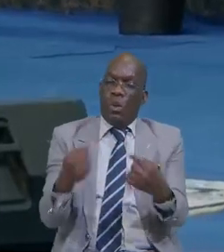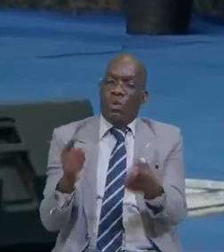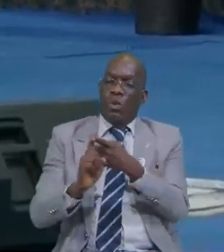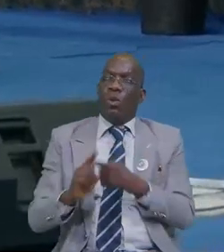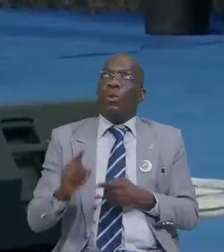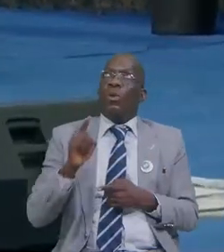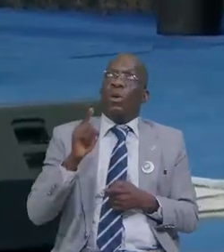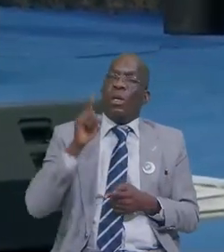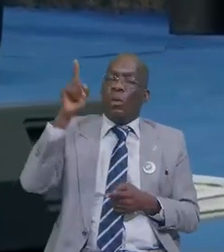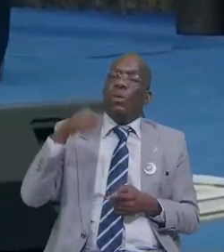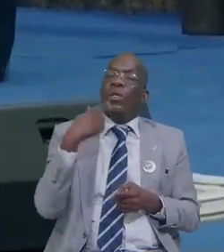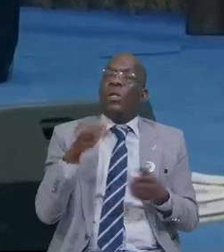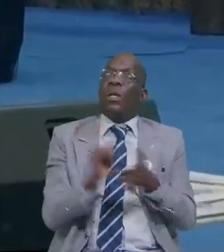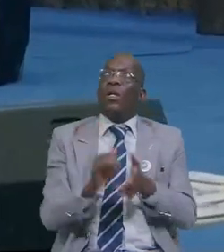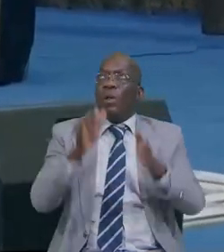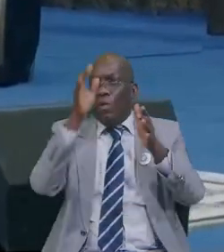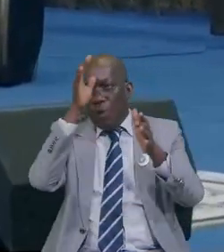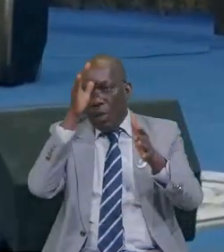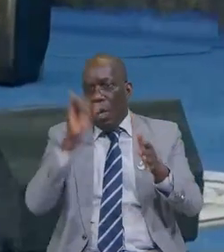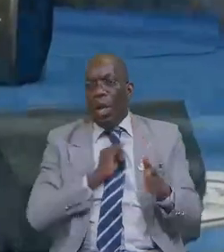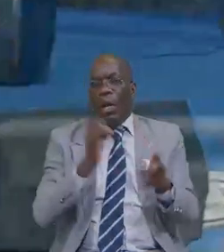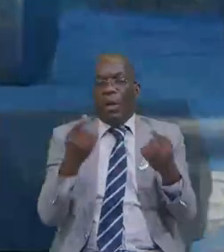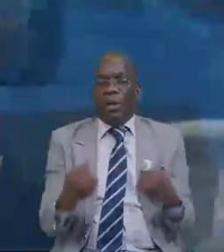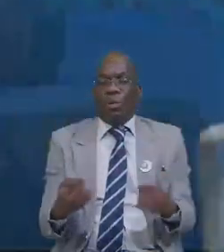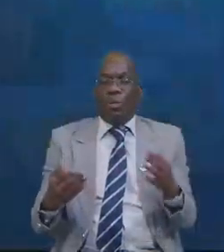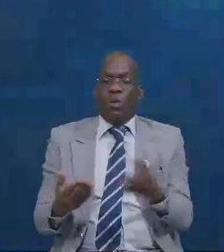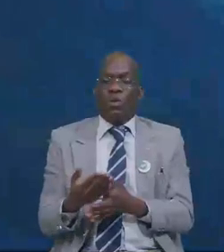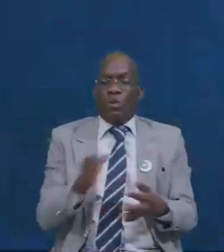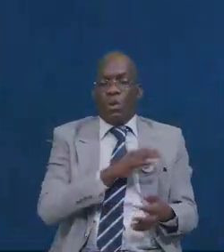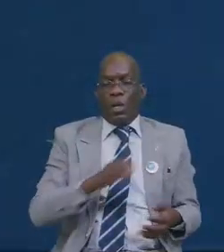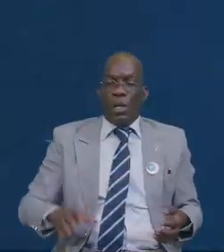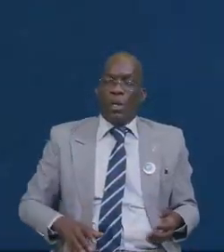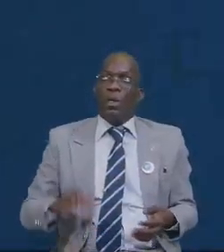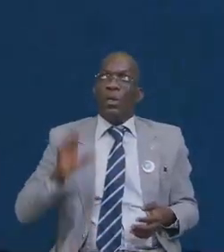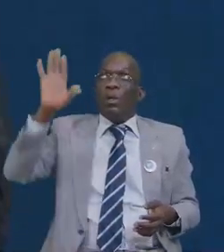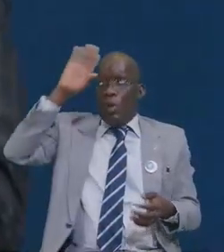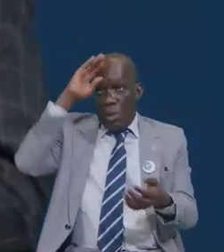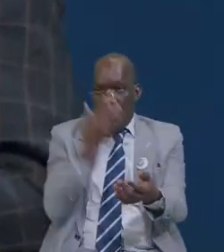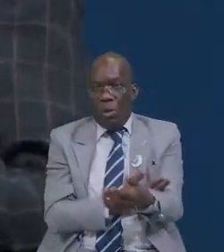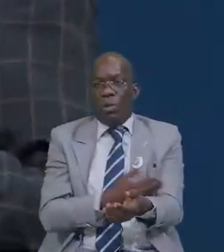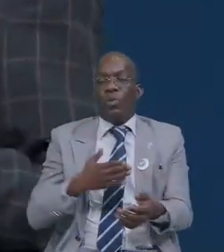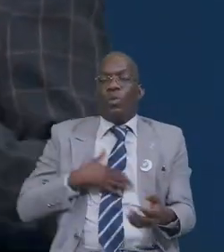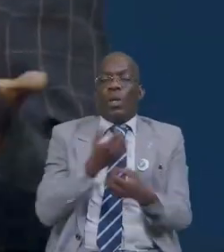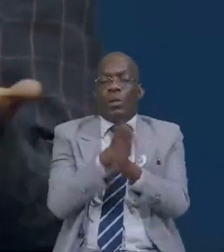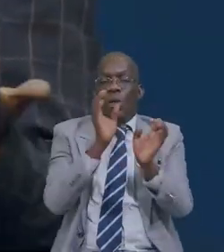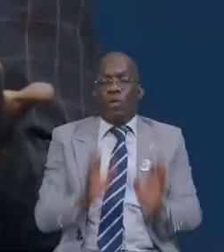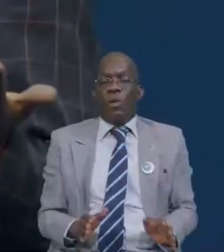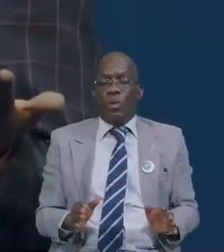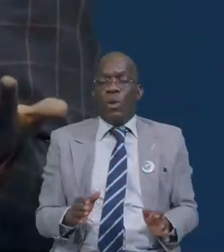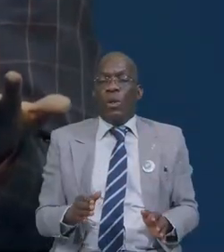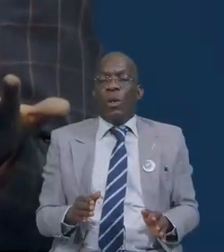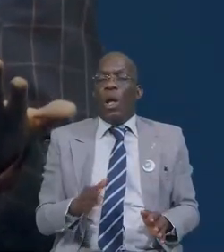et dire, Père, je viens à travers Christ, ton Fils, mon